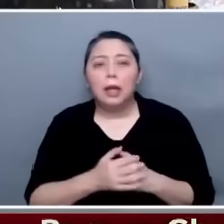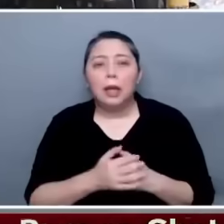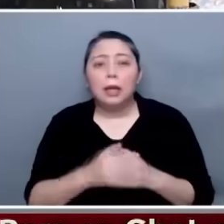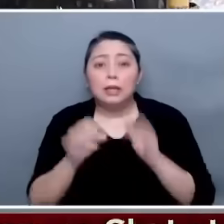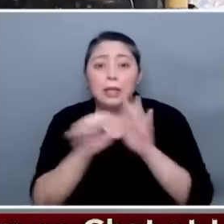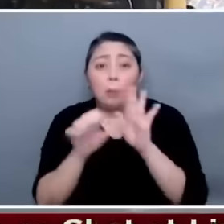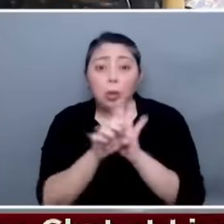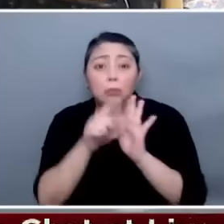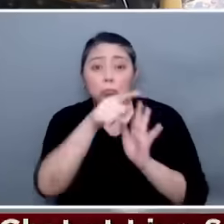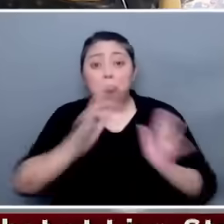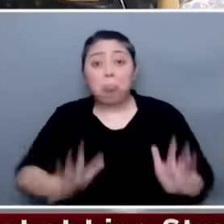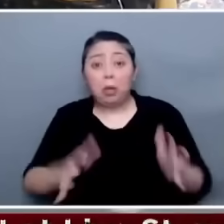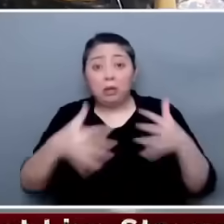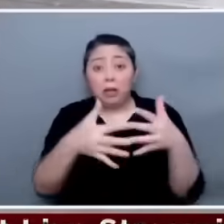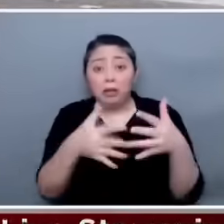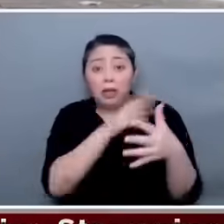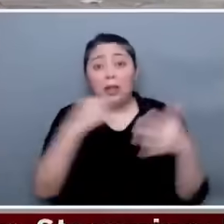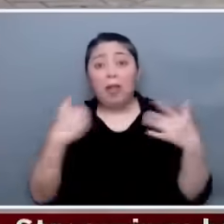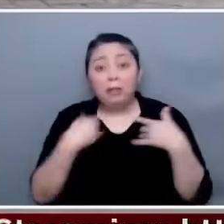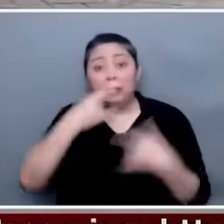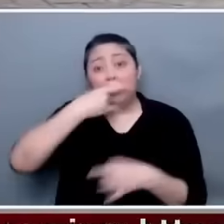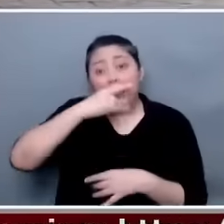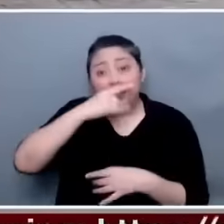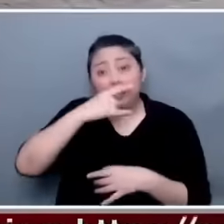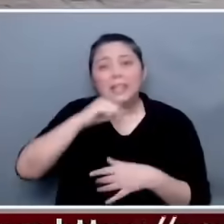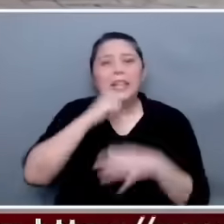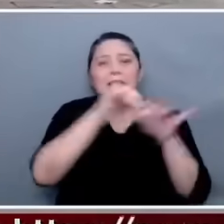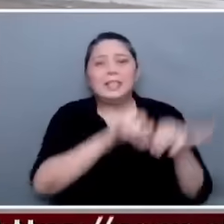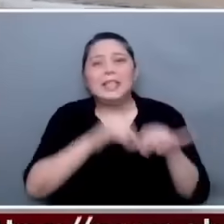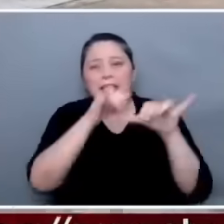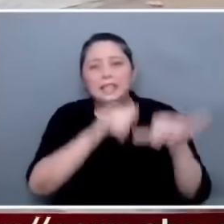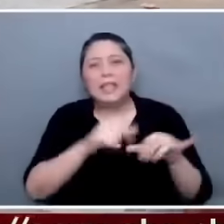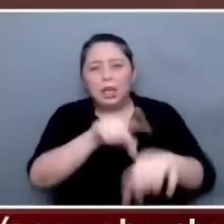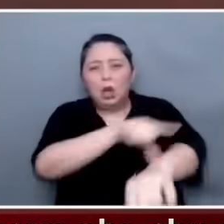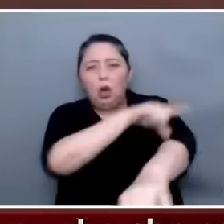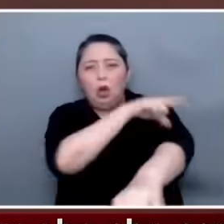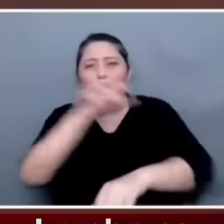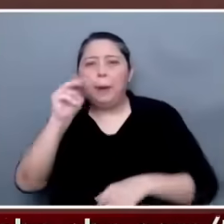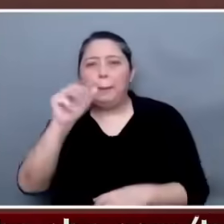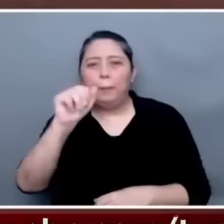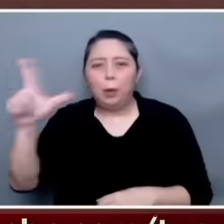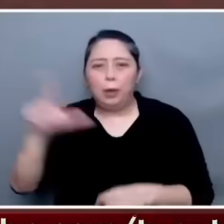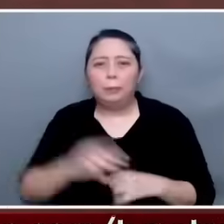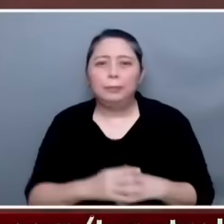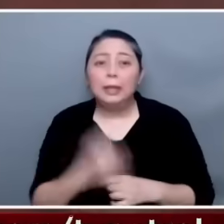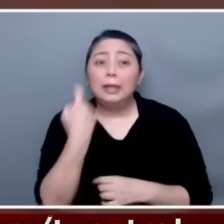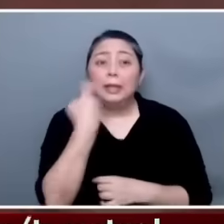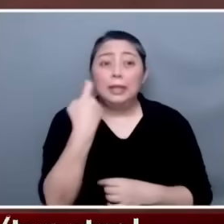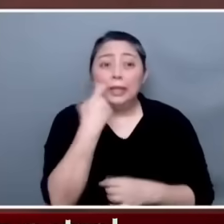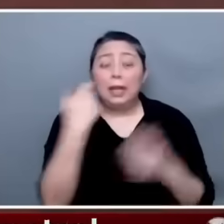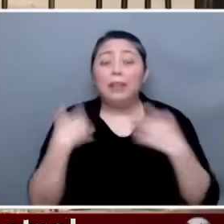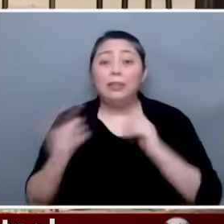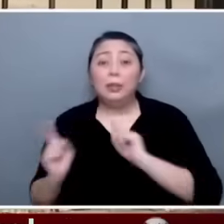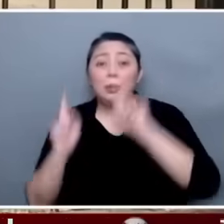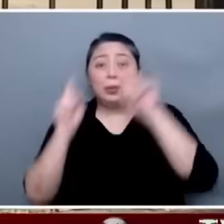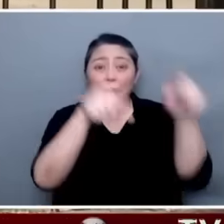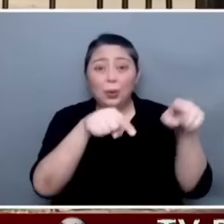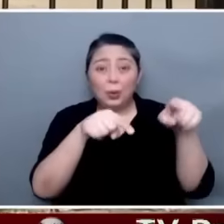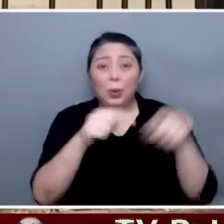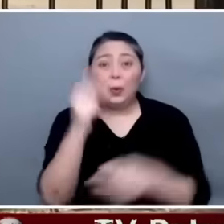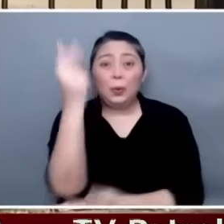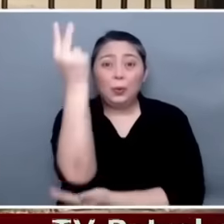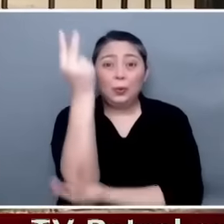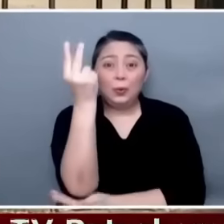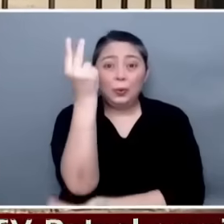mall. Samantala, marami ang pumunta rin kanina sa Quezon Memorial Circle pero nadismaya nang makitang sarado ito